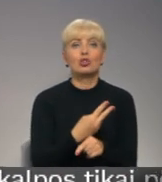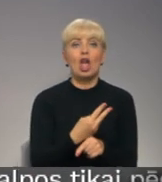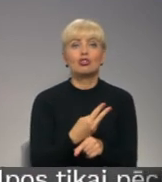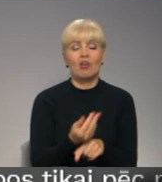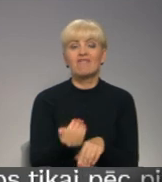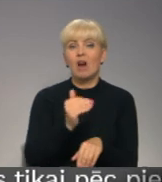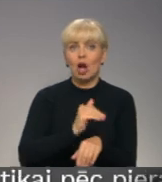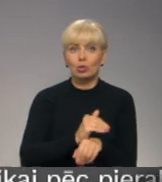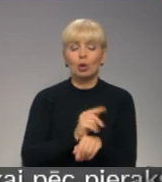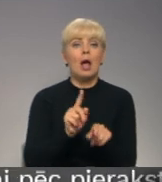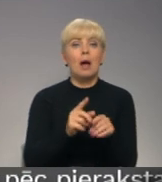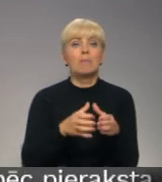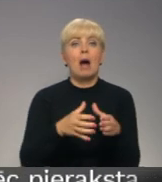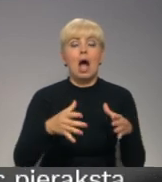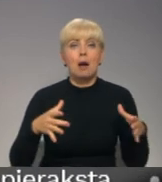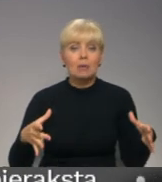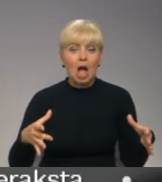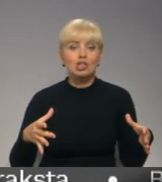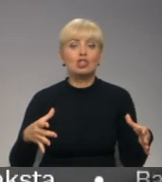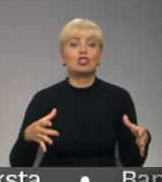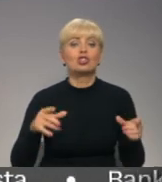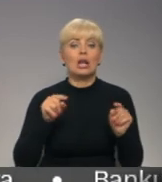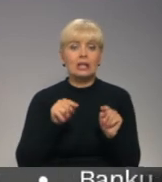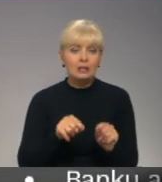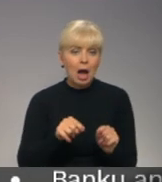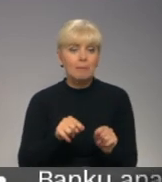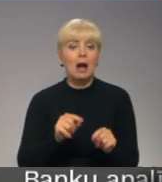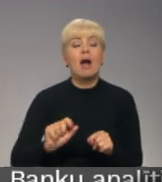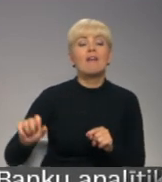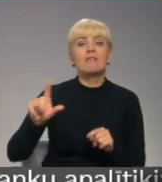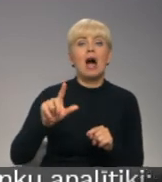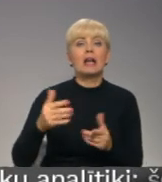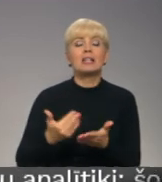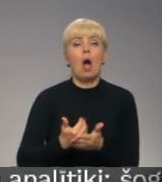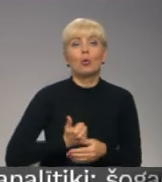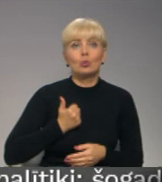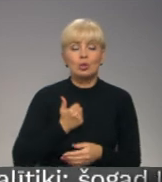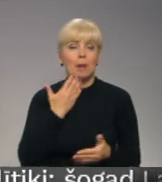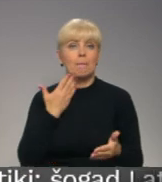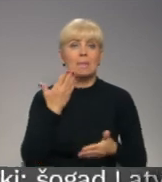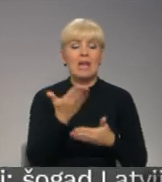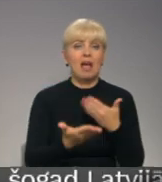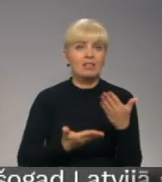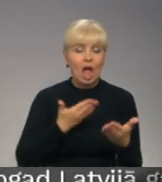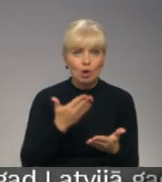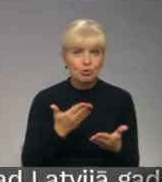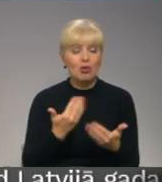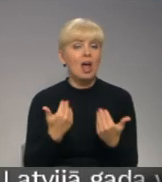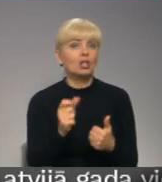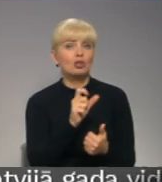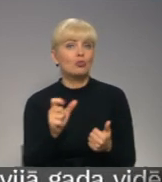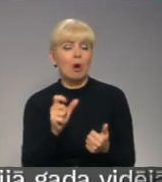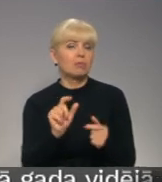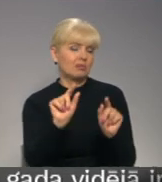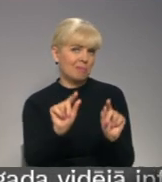arī paplašinājam šo tvērumu. Ceram, ka daudz vairāk jaunu uzņēmumu pieteiksies, jo šobrīd tas pieteikušo skaits ir